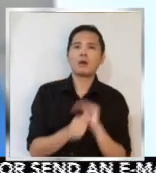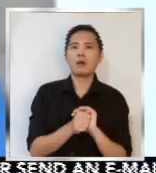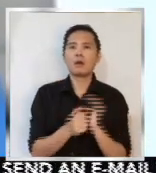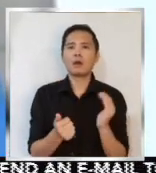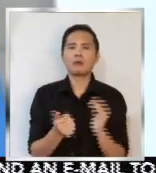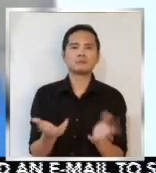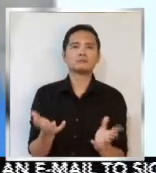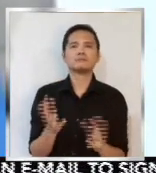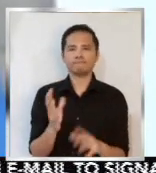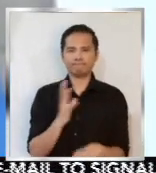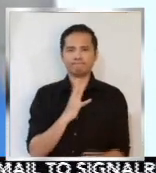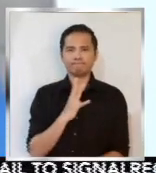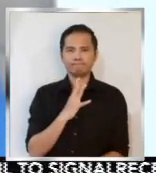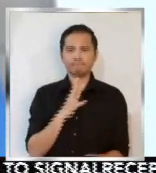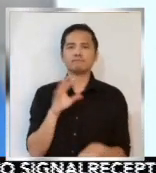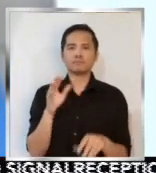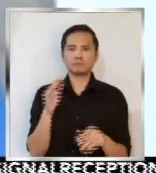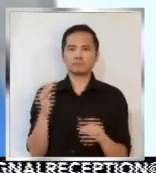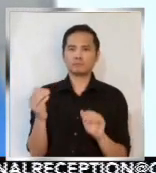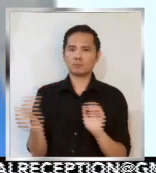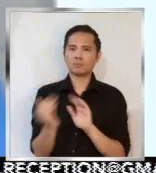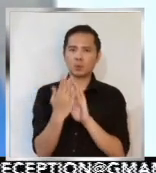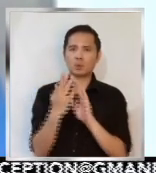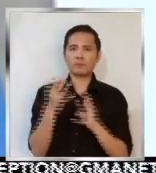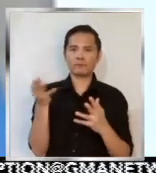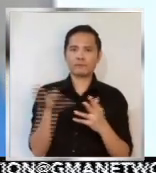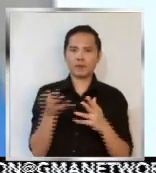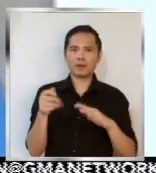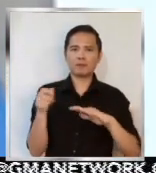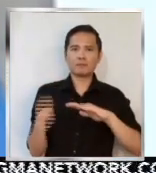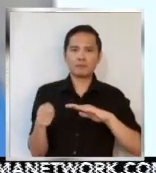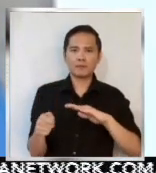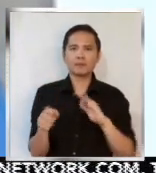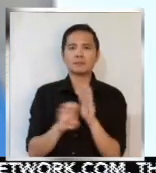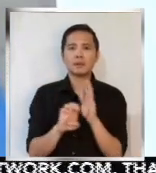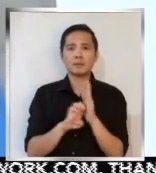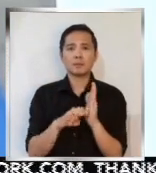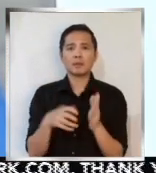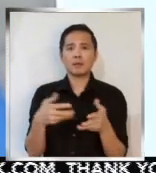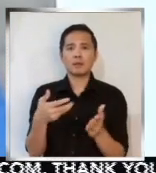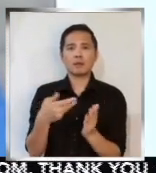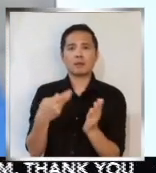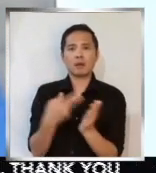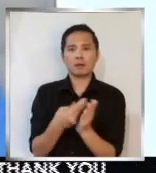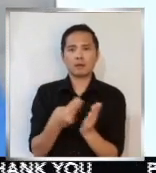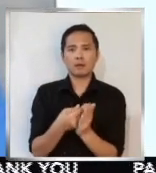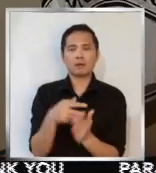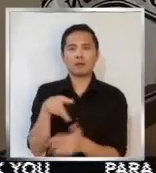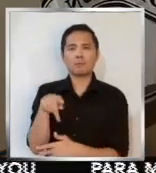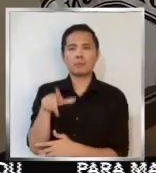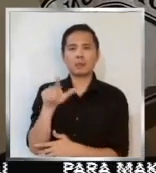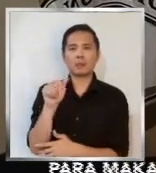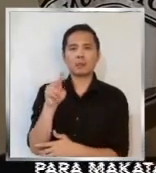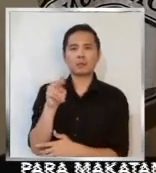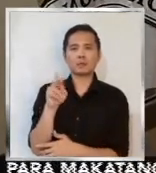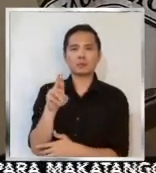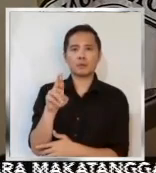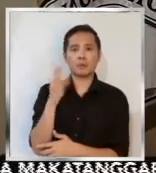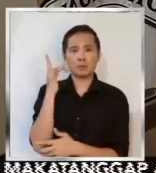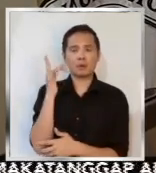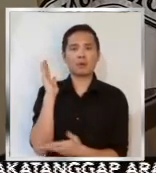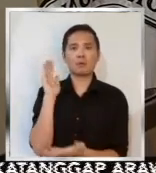possibly yung kaso like plunder. Kasi kung malaki yung amount, pasok sa plunder. Hindi naman